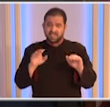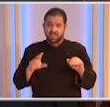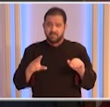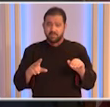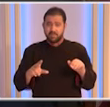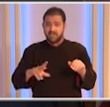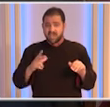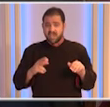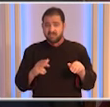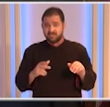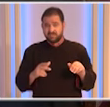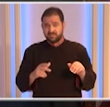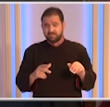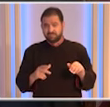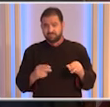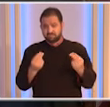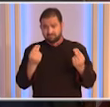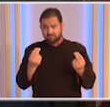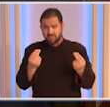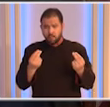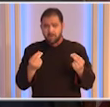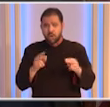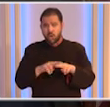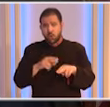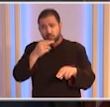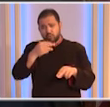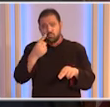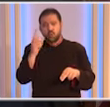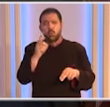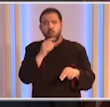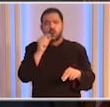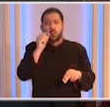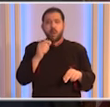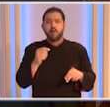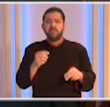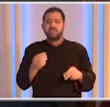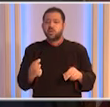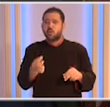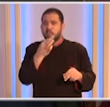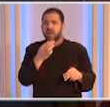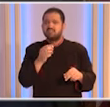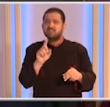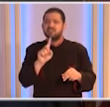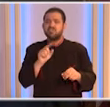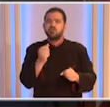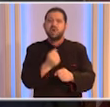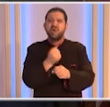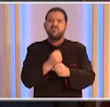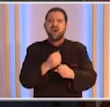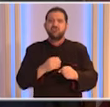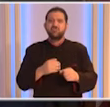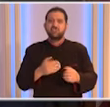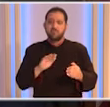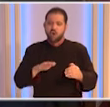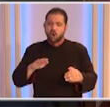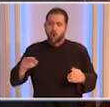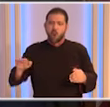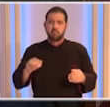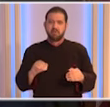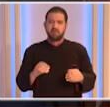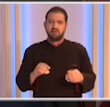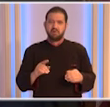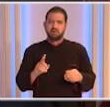cum spun unii, să se recurgă la contracepție, la planning familial, decât să se ajungă în situația aceasta